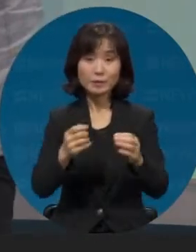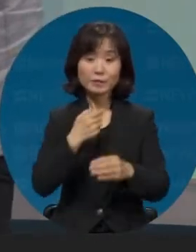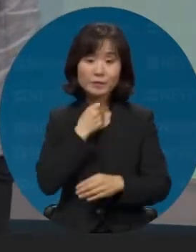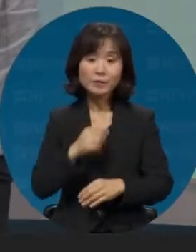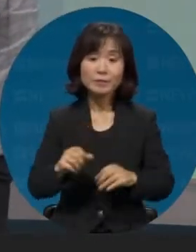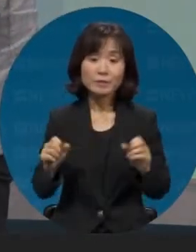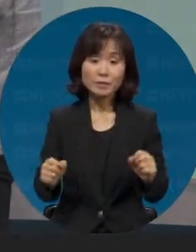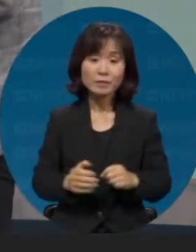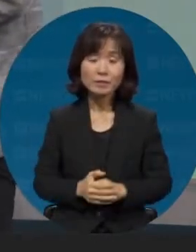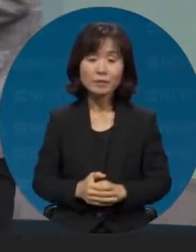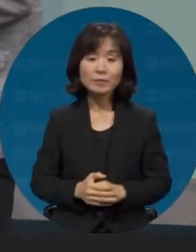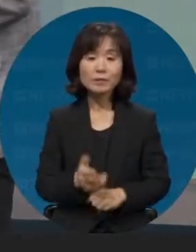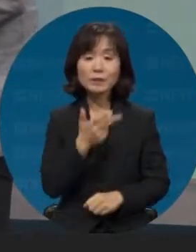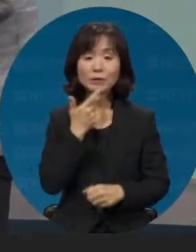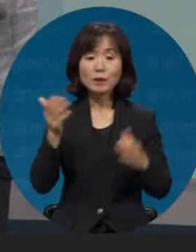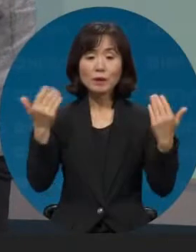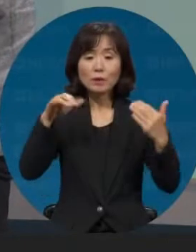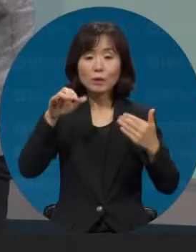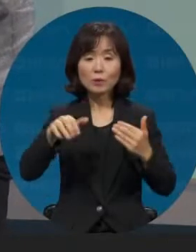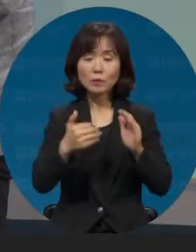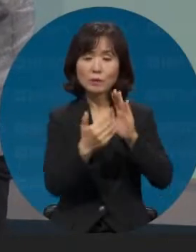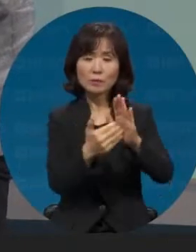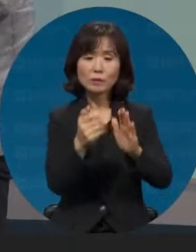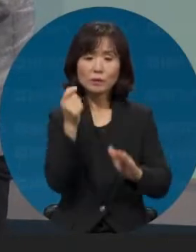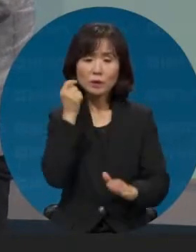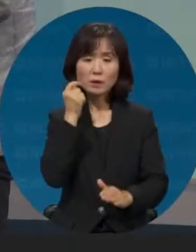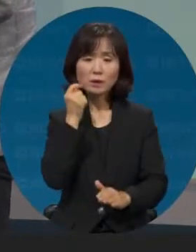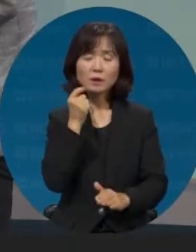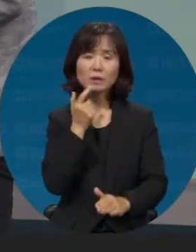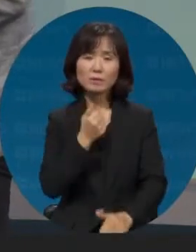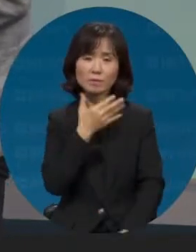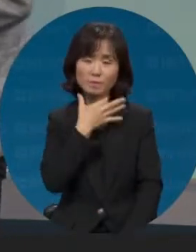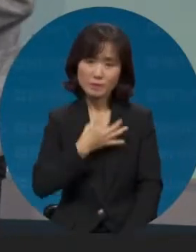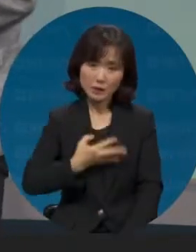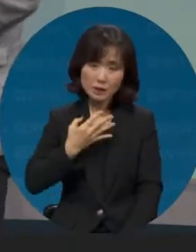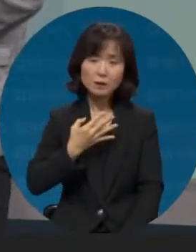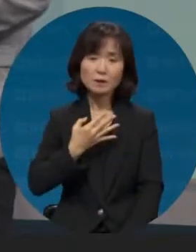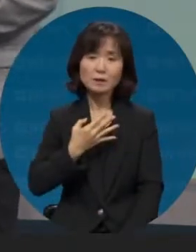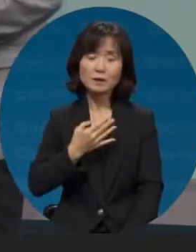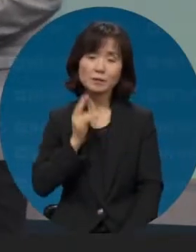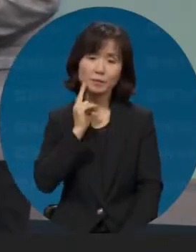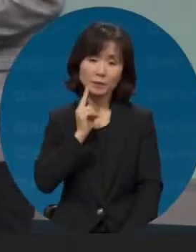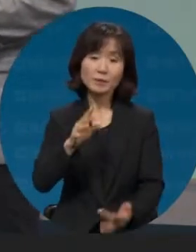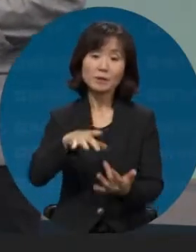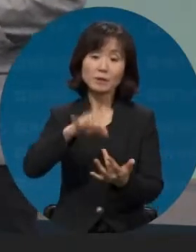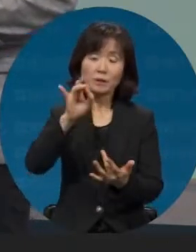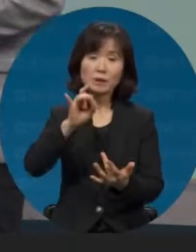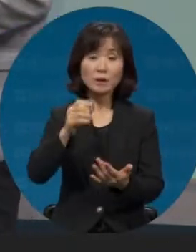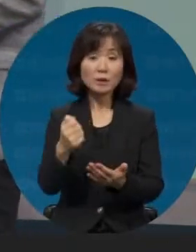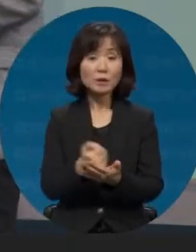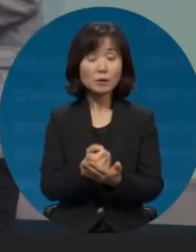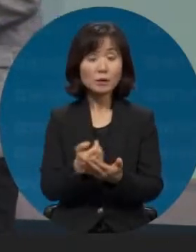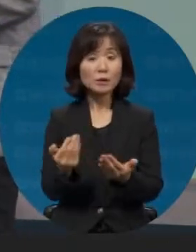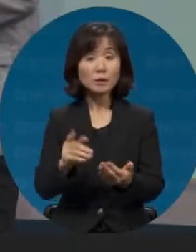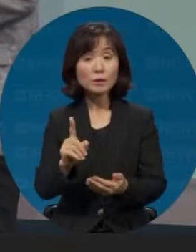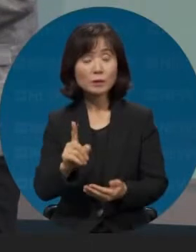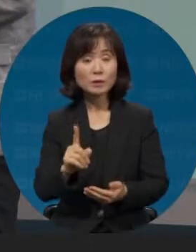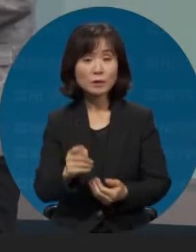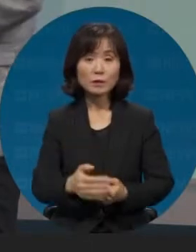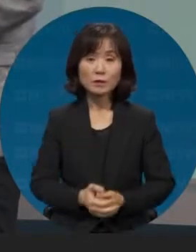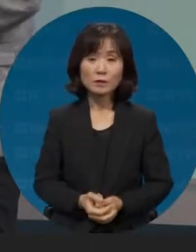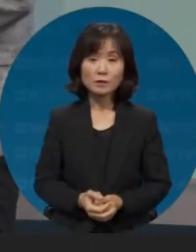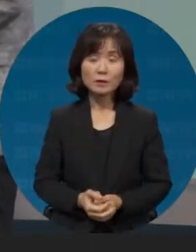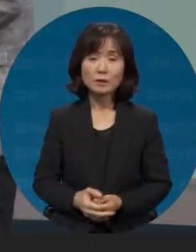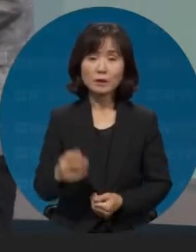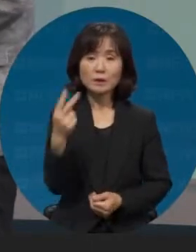보겠습니다 영국 학교가 막지 못한 극단 선 태자 안타까운 일이 좀 발생한 것 같은데 어떤 사건이 지 먼저 말씀해 주시죠 네